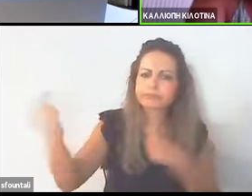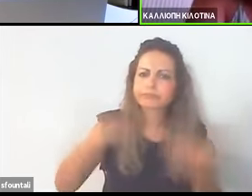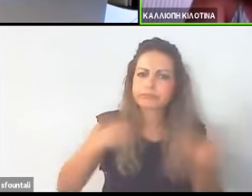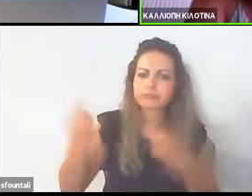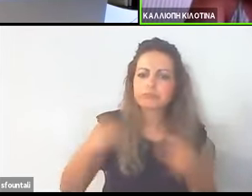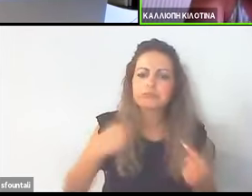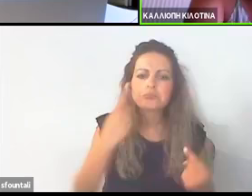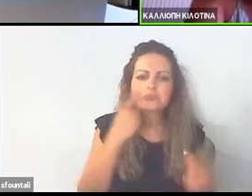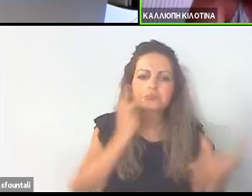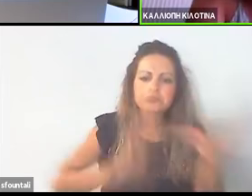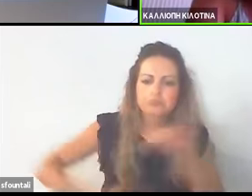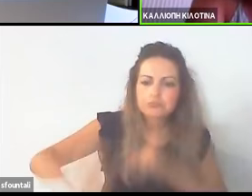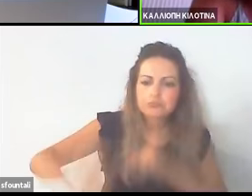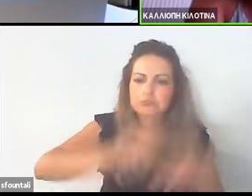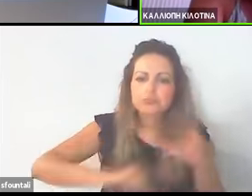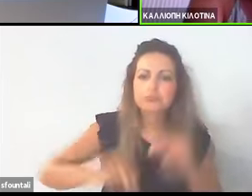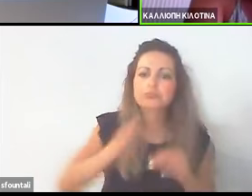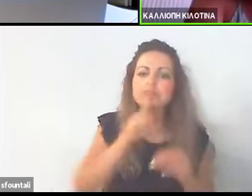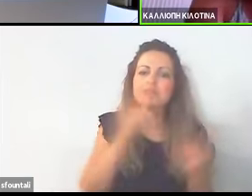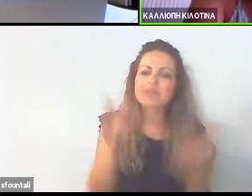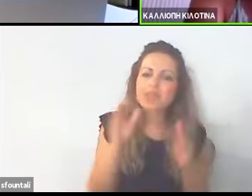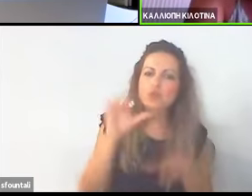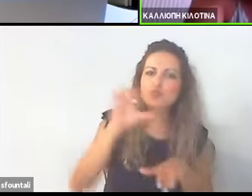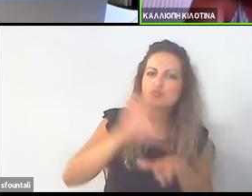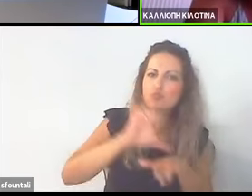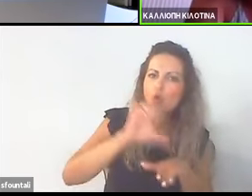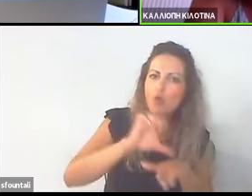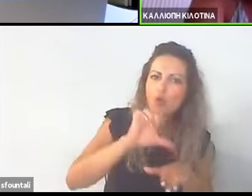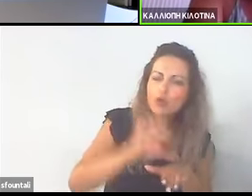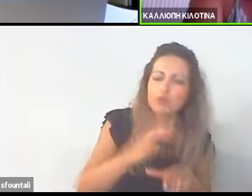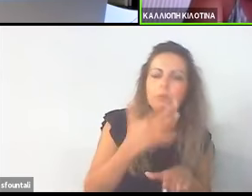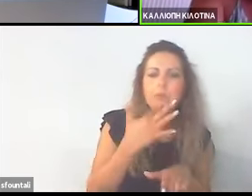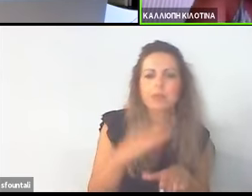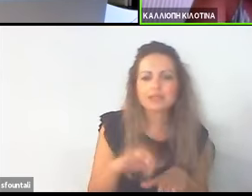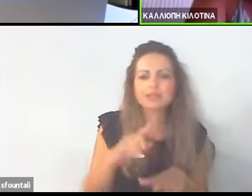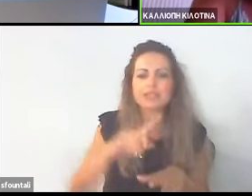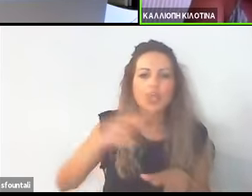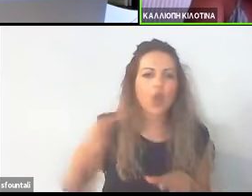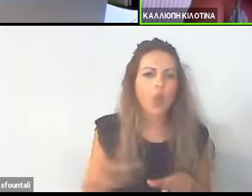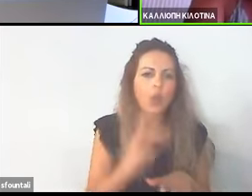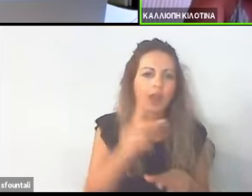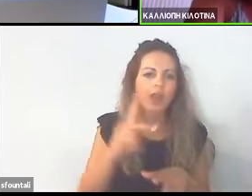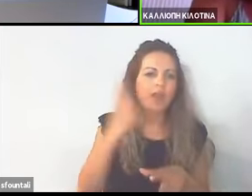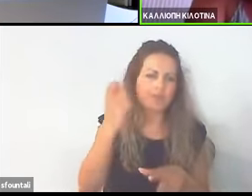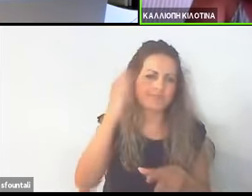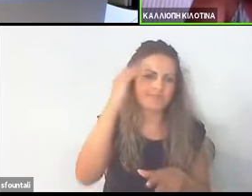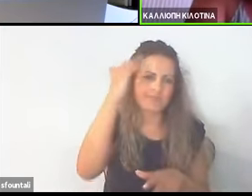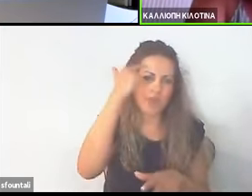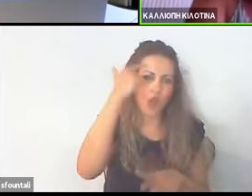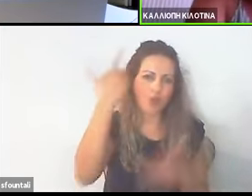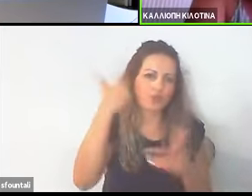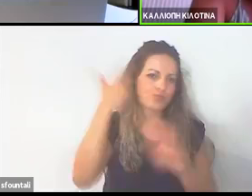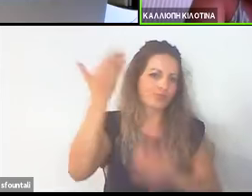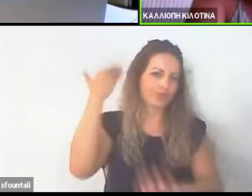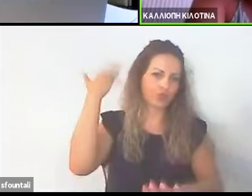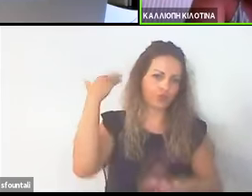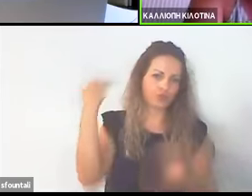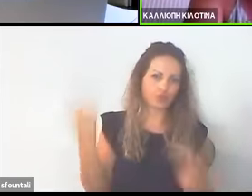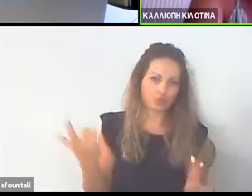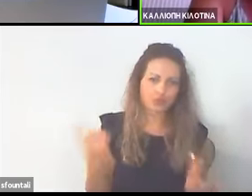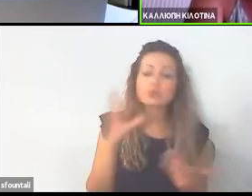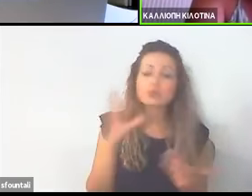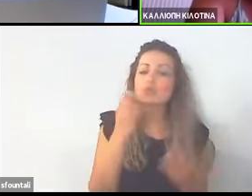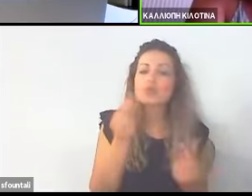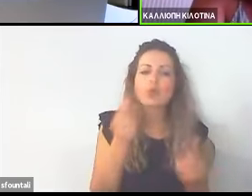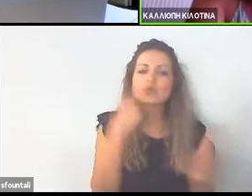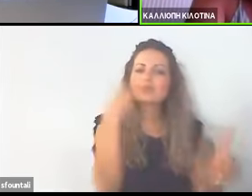κάνουμε κάτι σε μια μικρή πόλη σαν τη Βέρεια, επαρχία, συντηρητική κοινωνία, το πώς μπορούμε να συμβάλλουμε ευρύτερα στους αγώνες του φεμινιστικού κινήματος και όλη